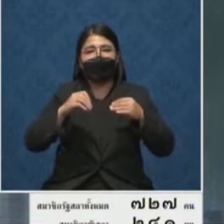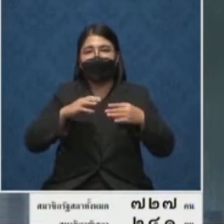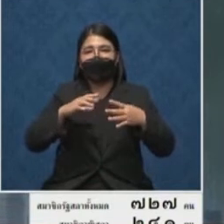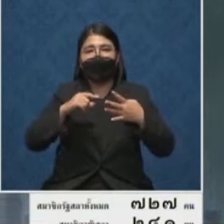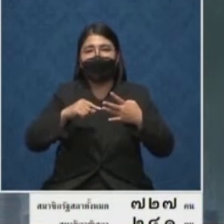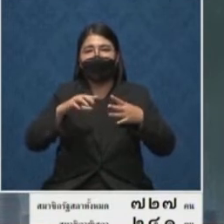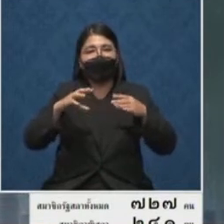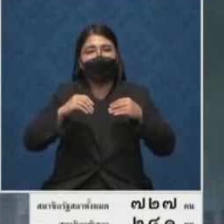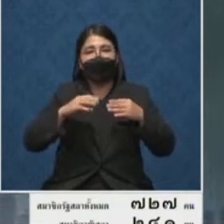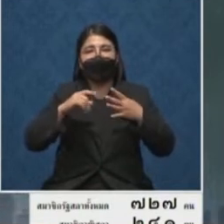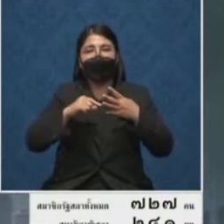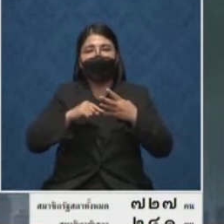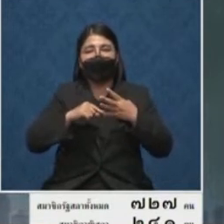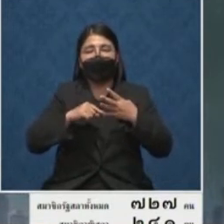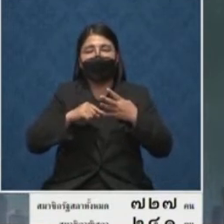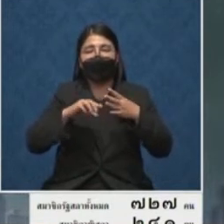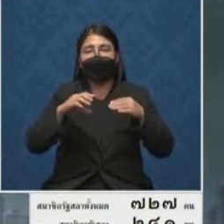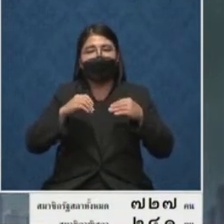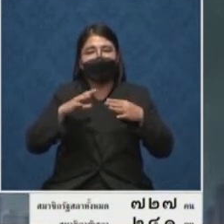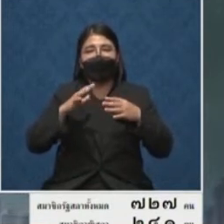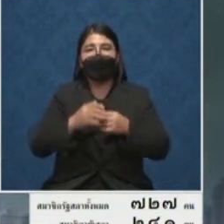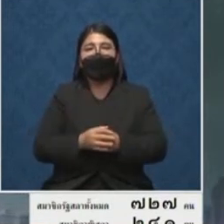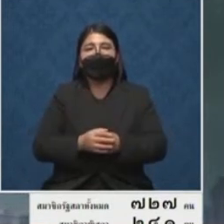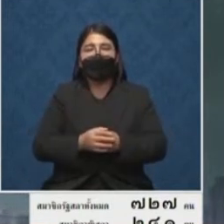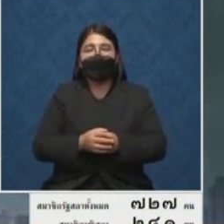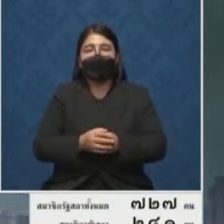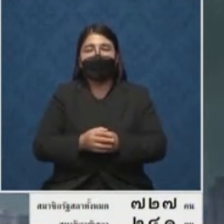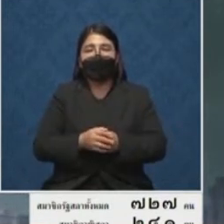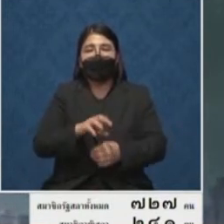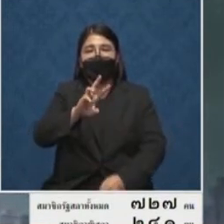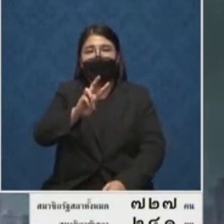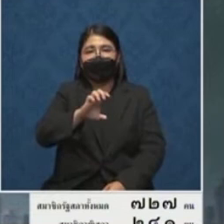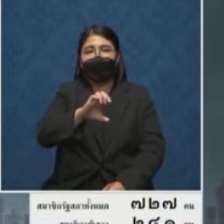การ3ไม่รับหลักการ4ไม่รับหลักการค่ะ